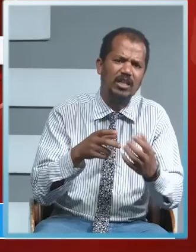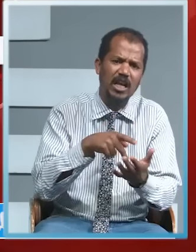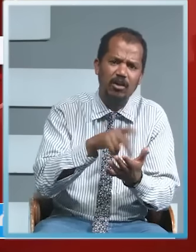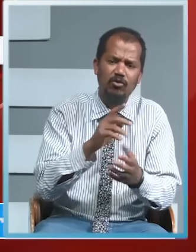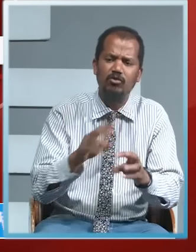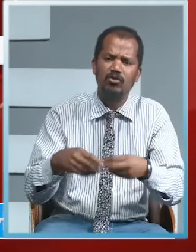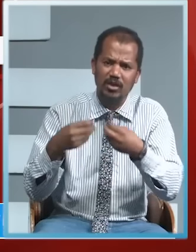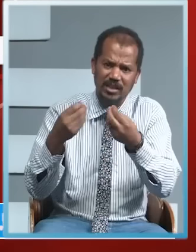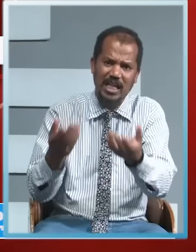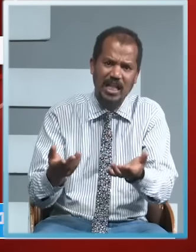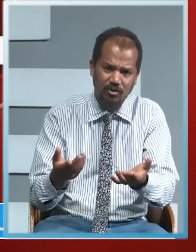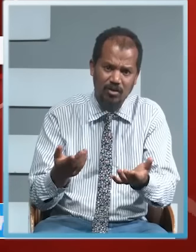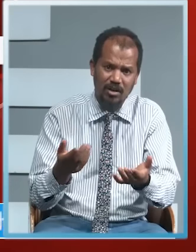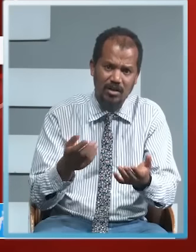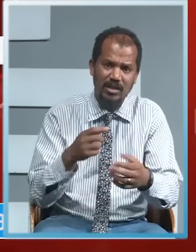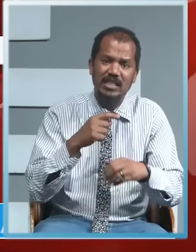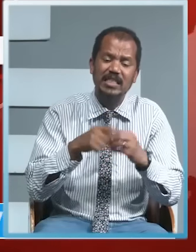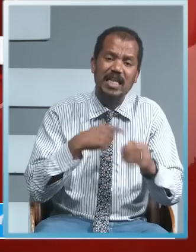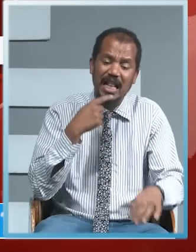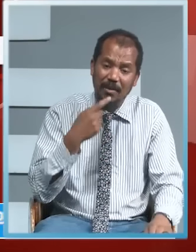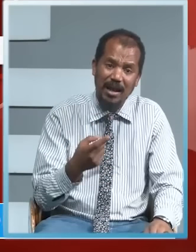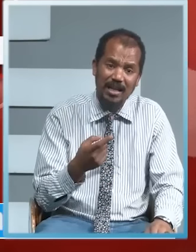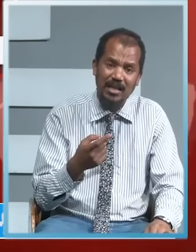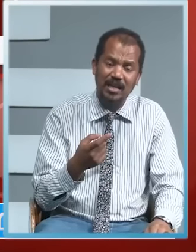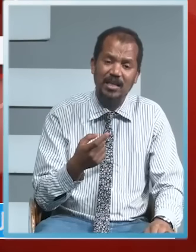ተገዝቶ ይሰጣቸዋል ስለተባለ